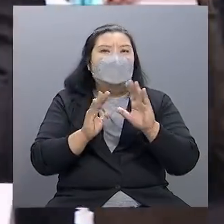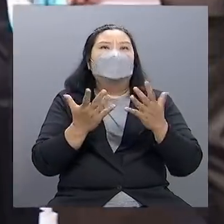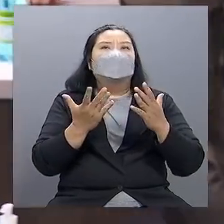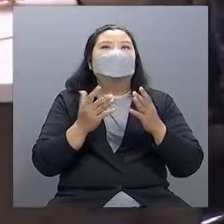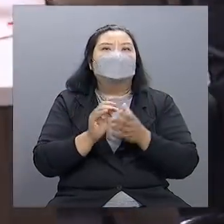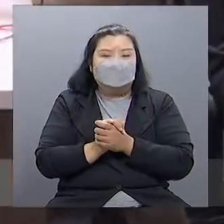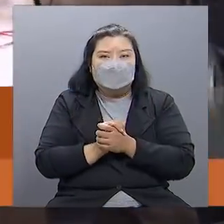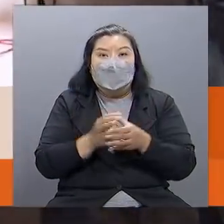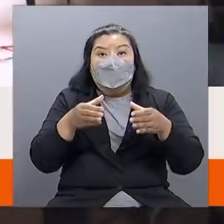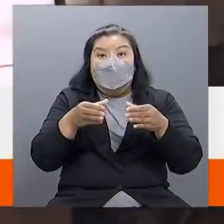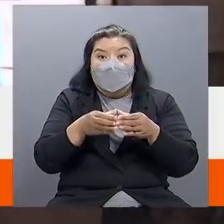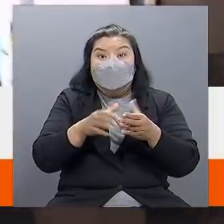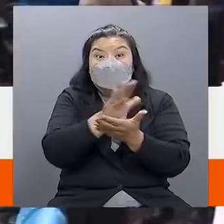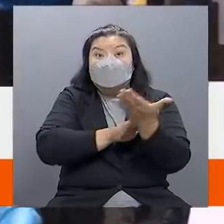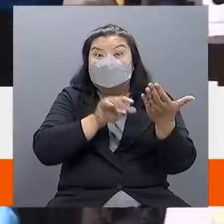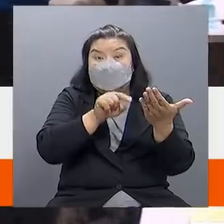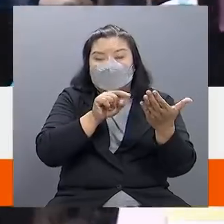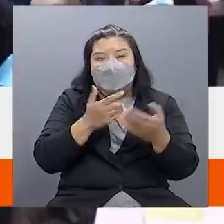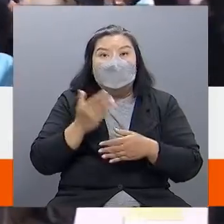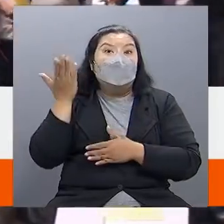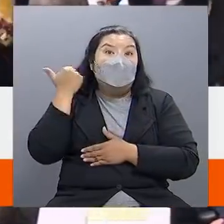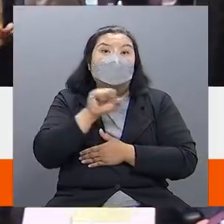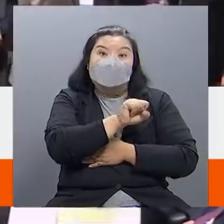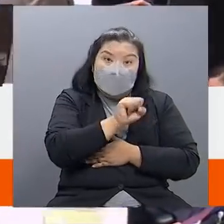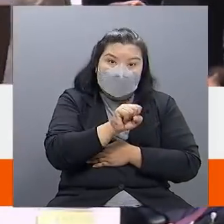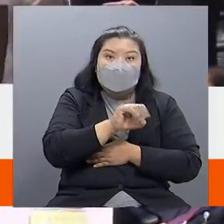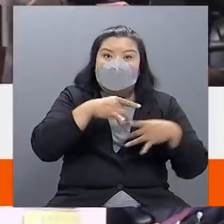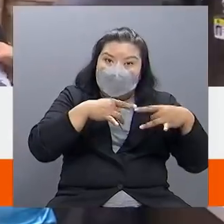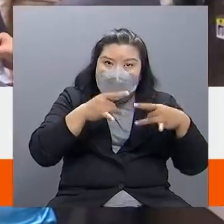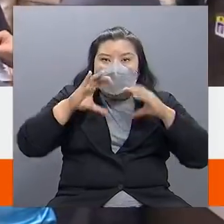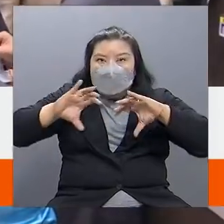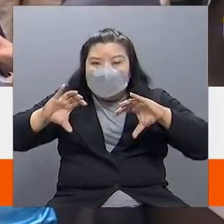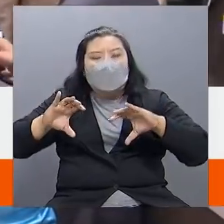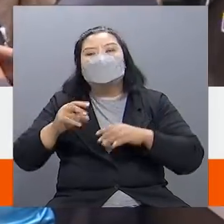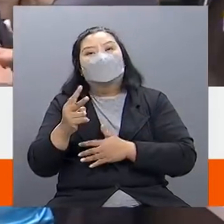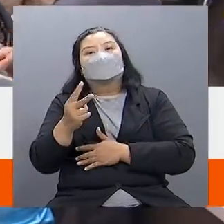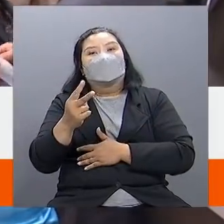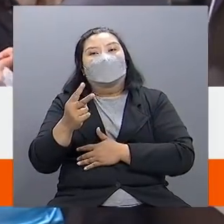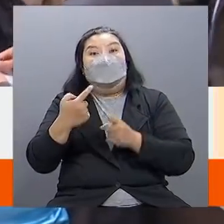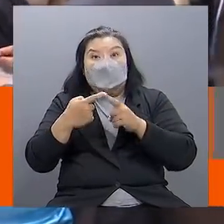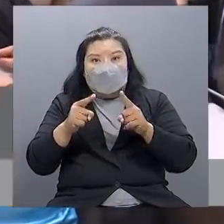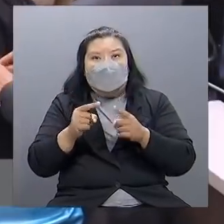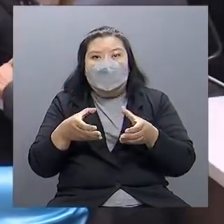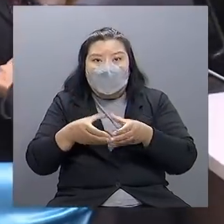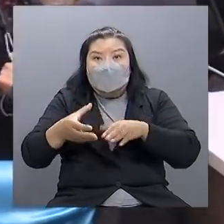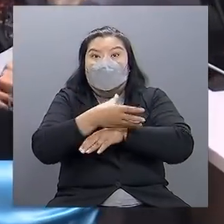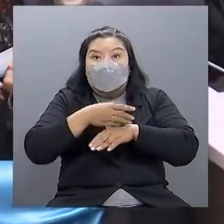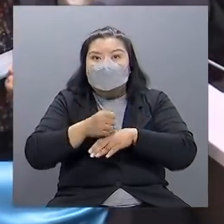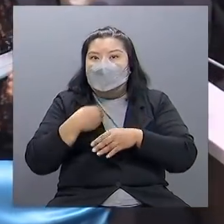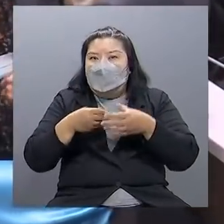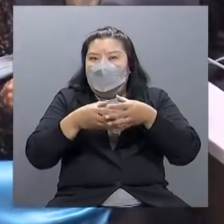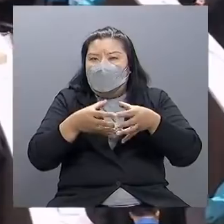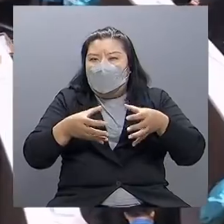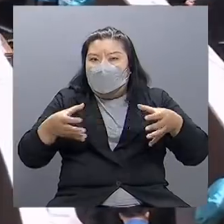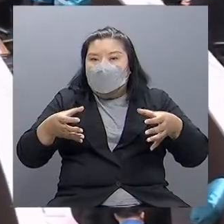กลางเคยเป็นทั้งฝ่ายค้านและรัฐบาลในปัจจุบันแต่เส้นทางการเติบโตทางการเมืองจากนี้ไปเพราะอาจเป็นภาคตัว